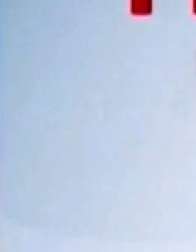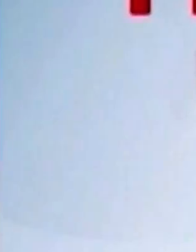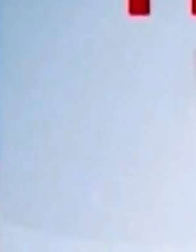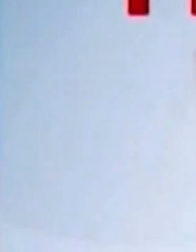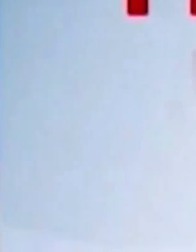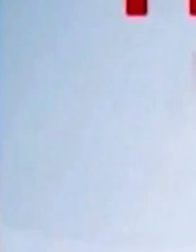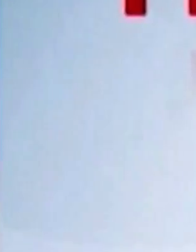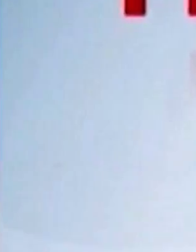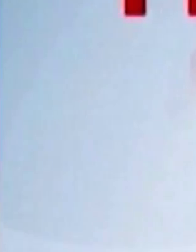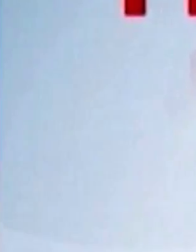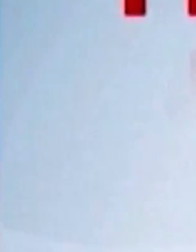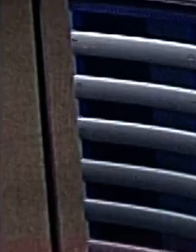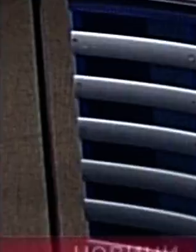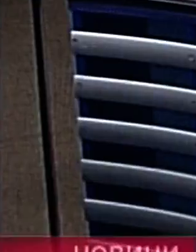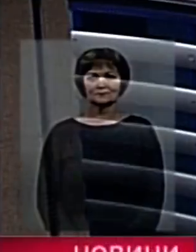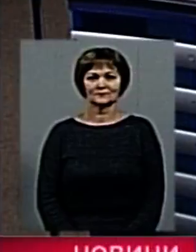Музика